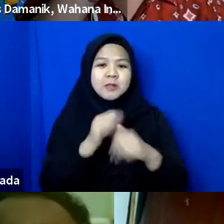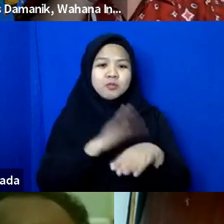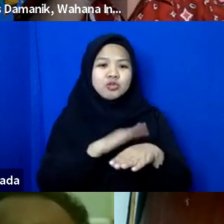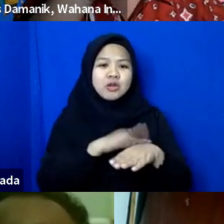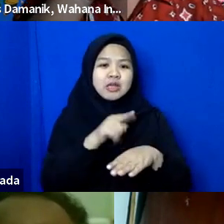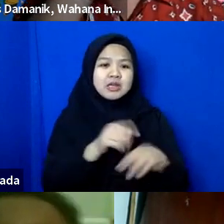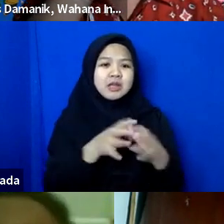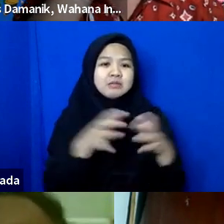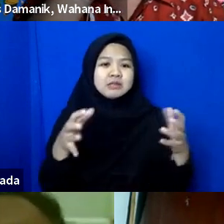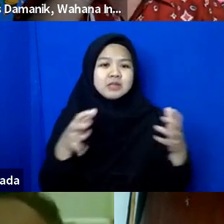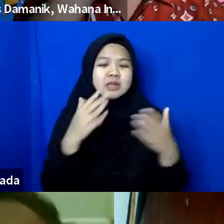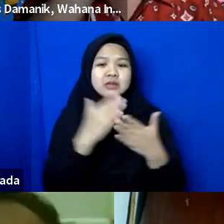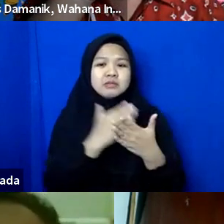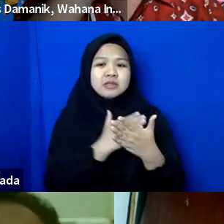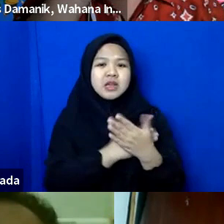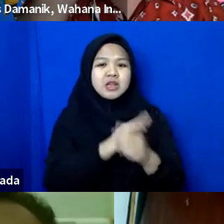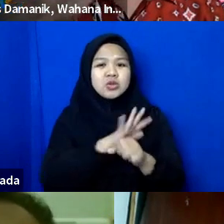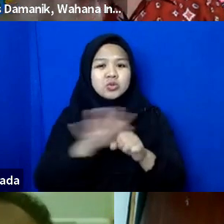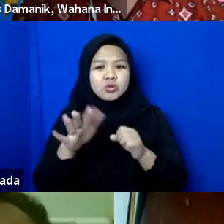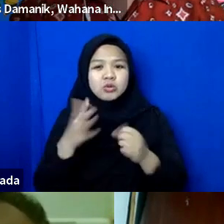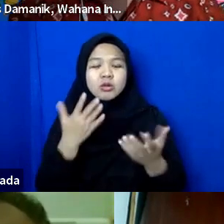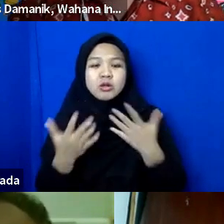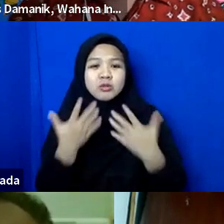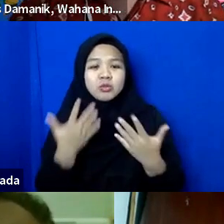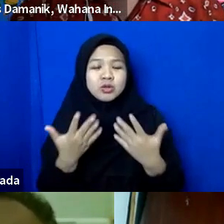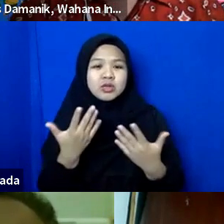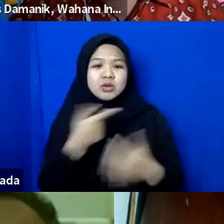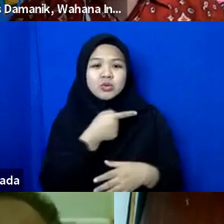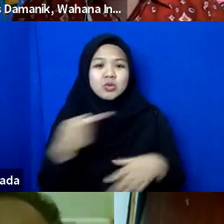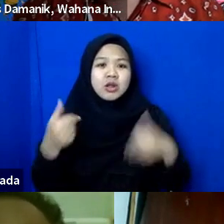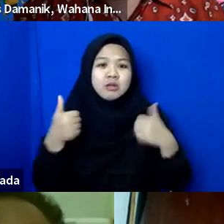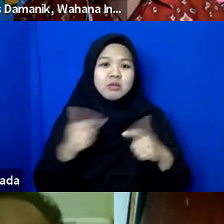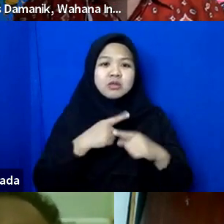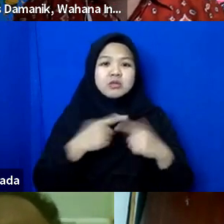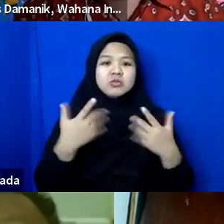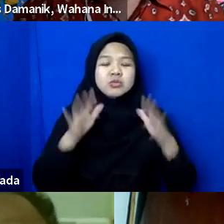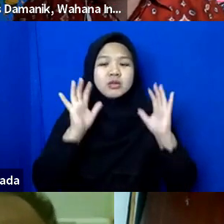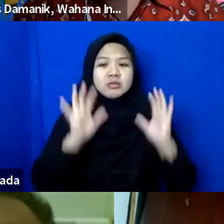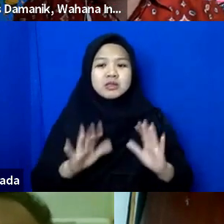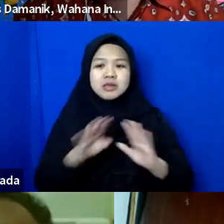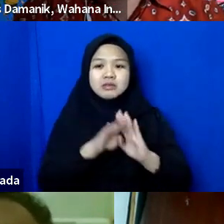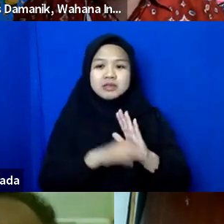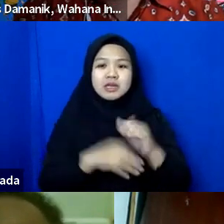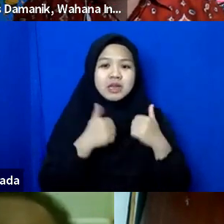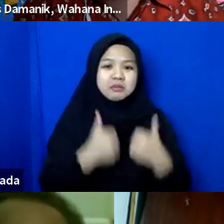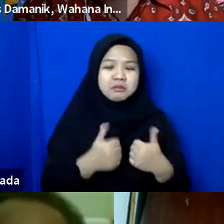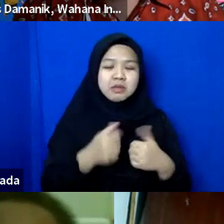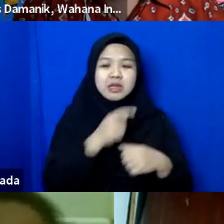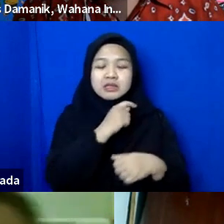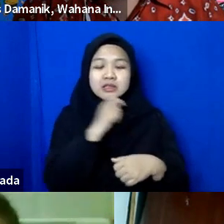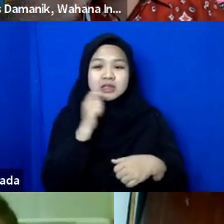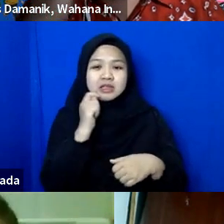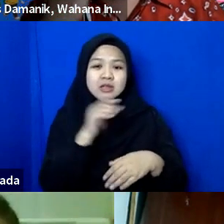besar nih kebijakannya cukup mungkin ya walaupun kurang baik tapi sudah banyak kebijakan yang baik tapi ternyata